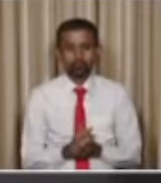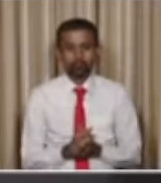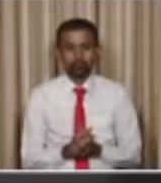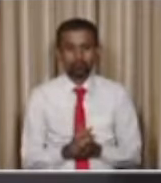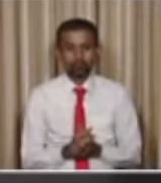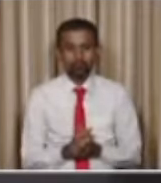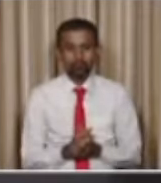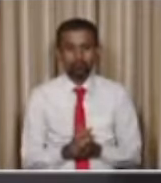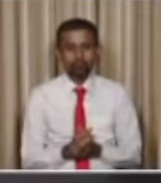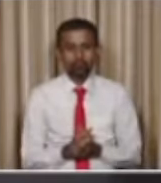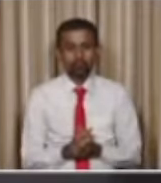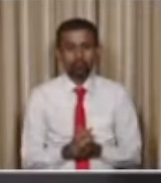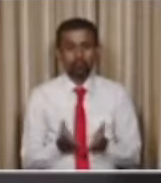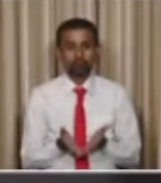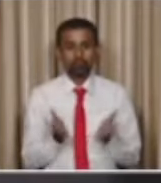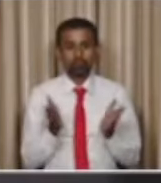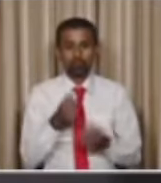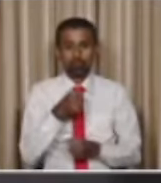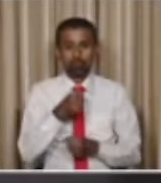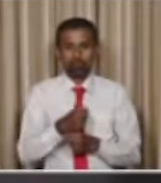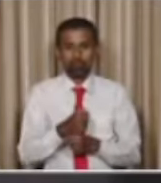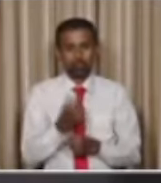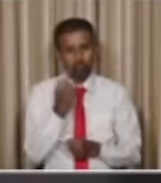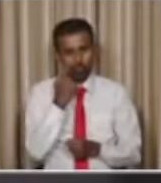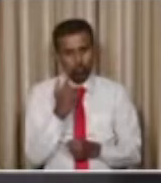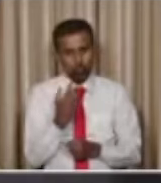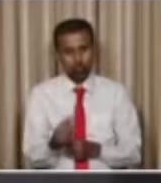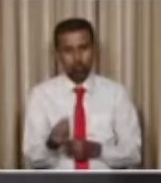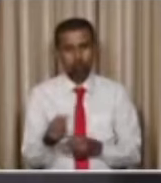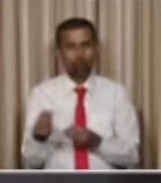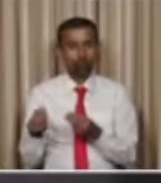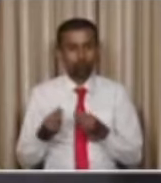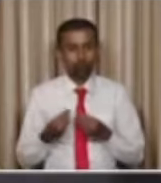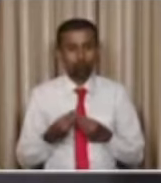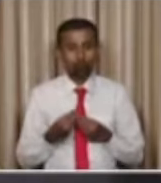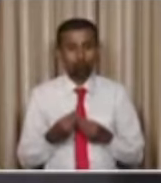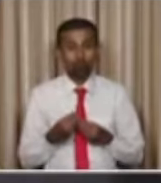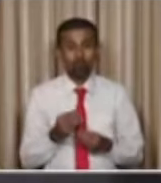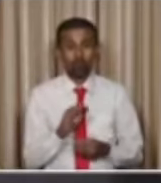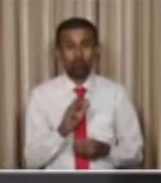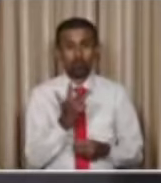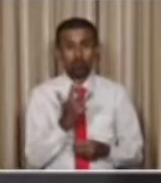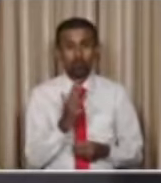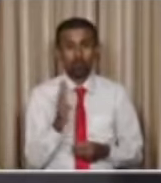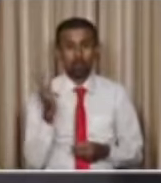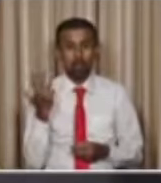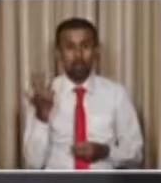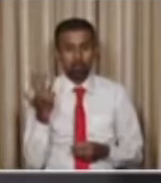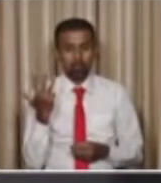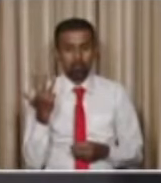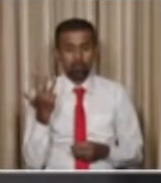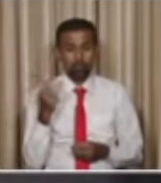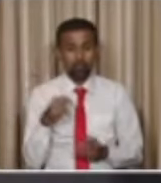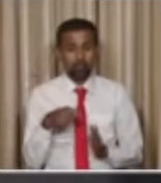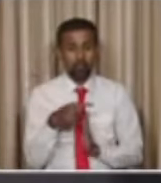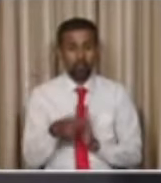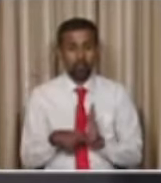ಎತಕೊಟ ಇಂದಿಯ ರಜೆಯನ್ ಲೆಬುನು ಪ್ರಧಾನಿಯ ಖ್ಯಟಿಯಟ ಸುವಸರಿಯ ಎಮನತ್ತ ದಹನಮೆಯ ಅನುವ